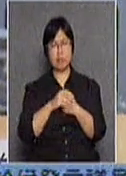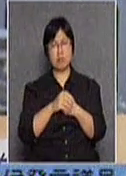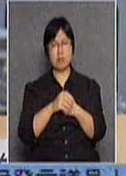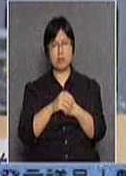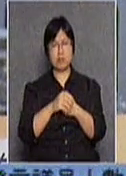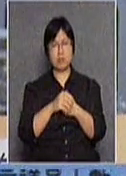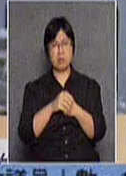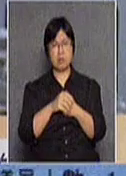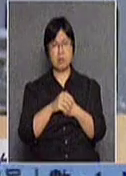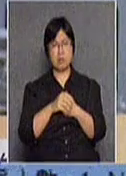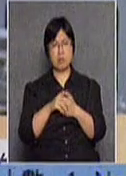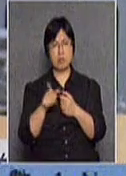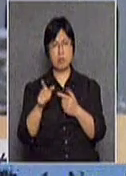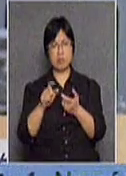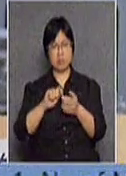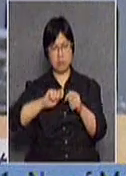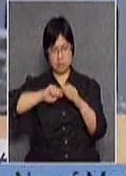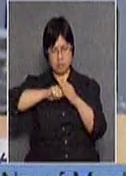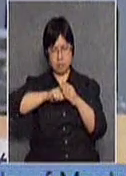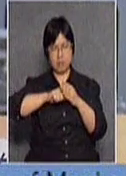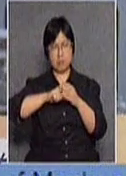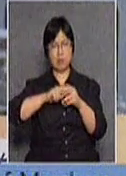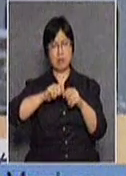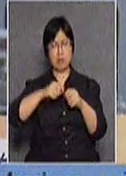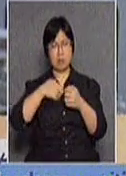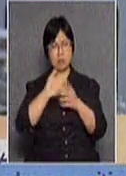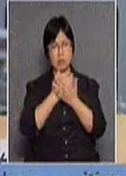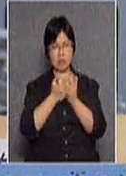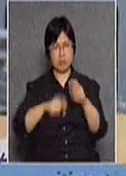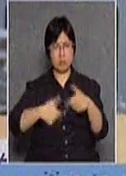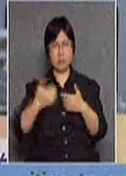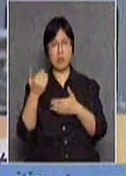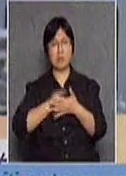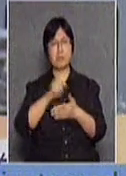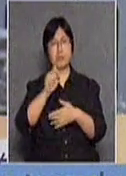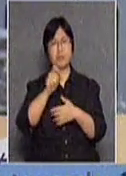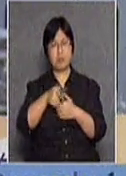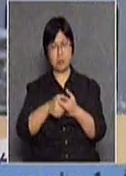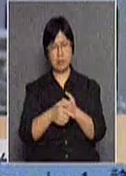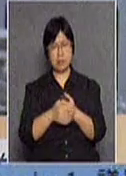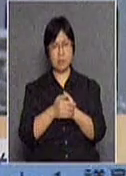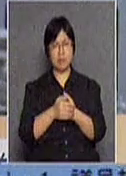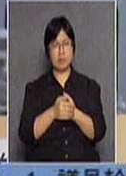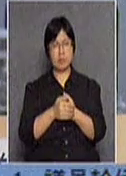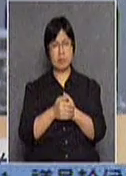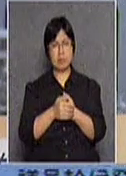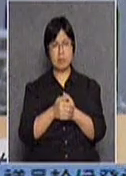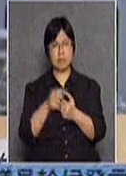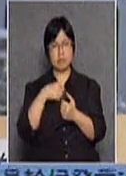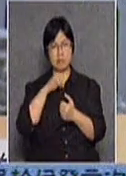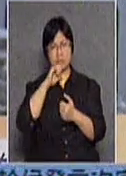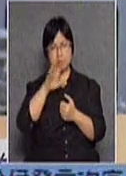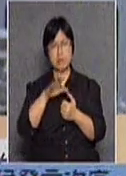呢一個維修材料嘅開支，我係唔會減佢嘅。所以我講法就係話，其